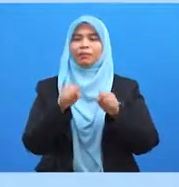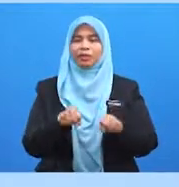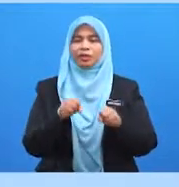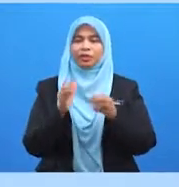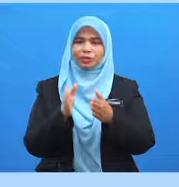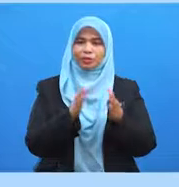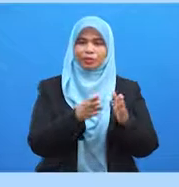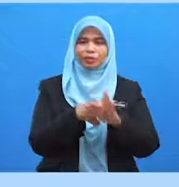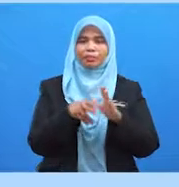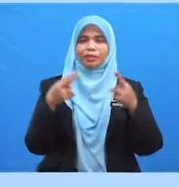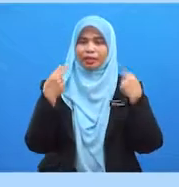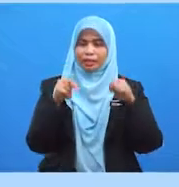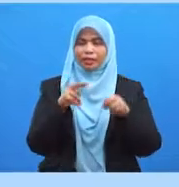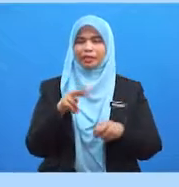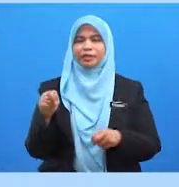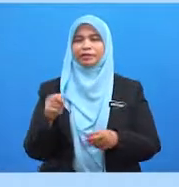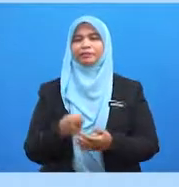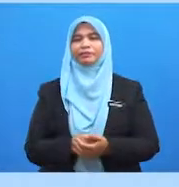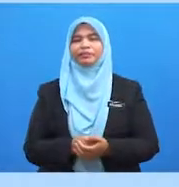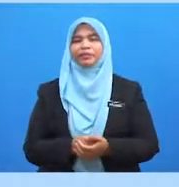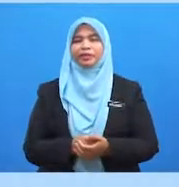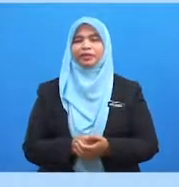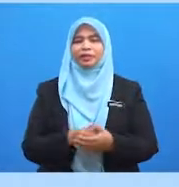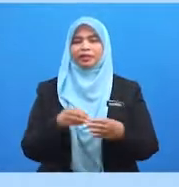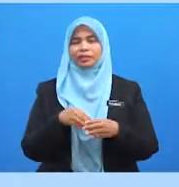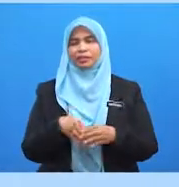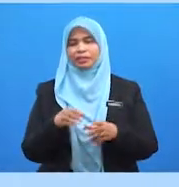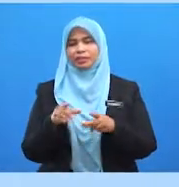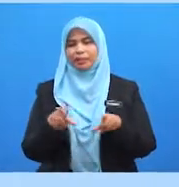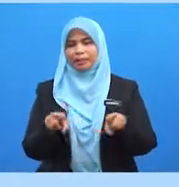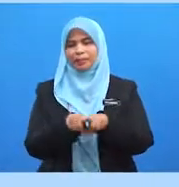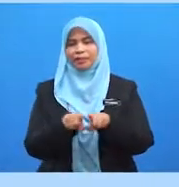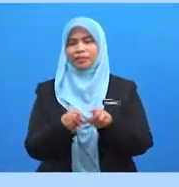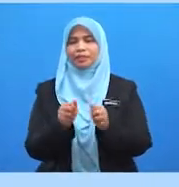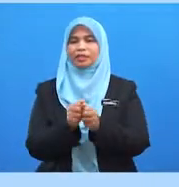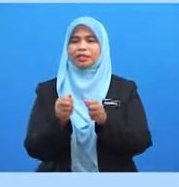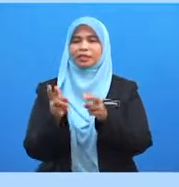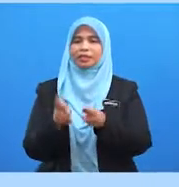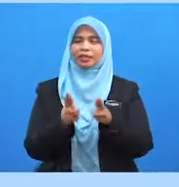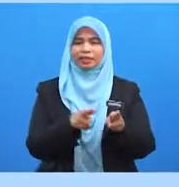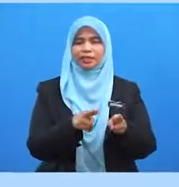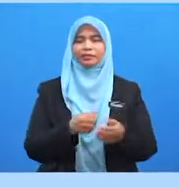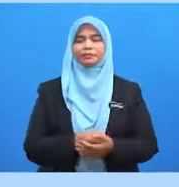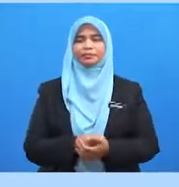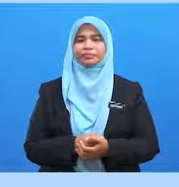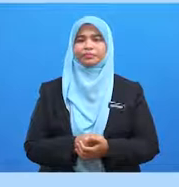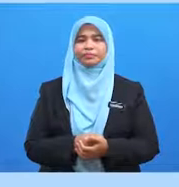strategi perniagaan agar perniagaan berjalan selari dengan rancangan yang telah